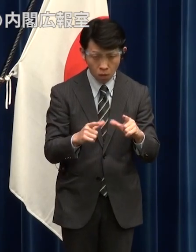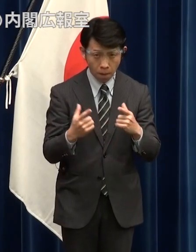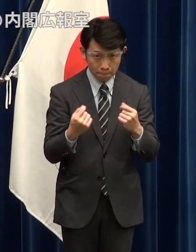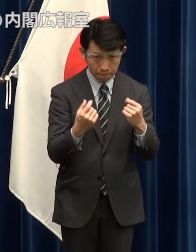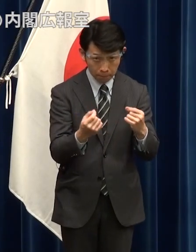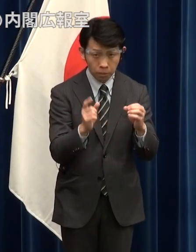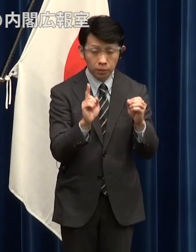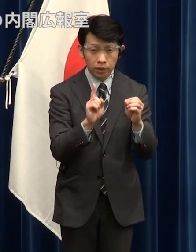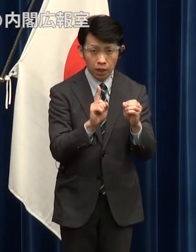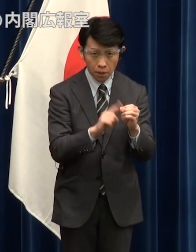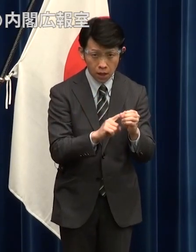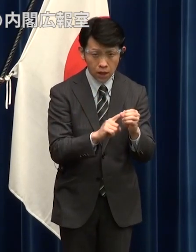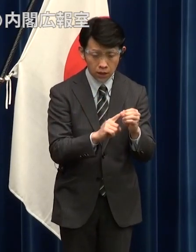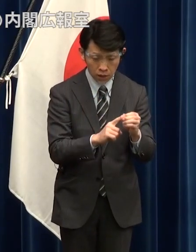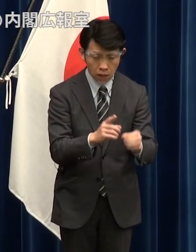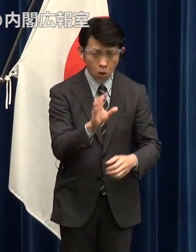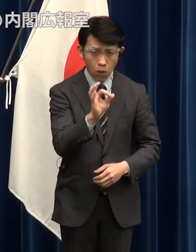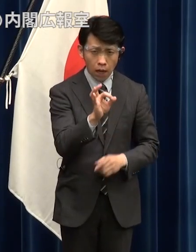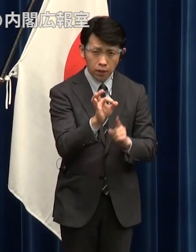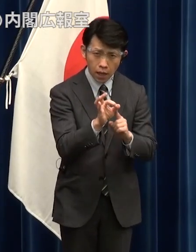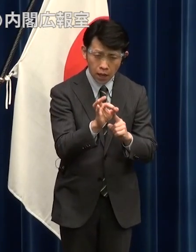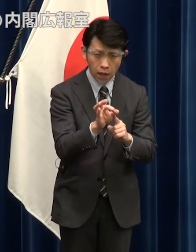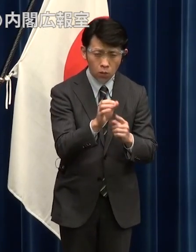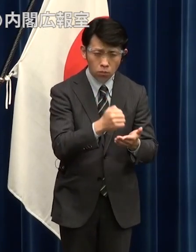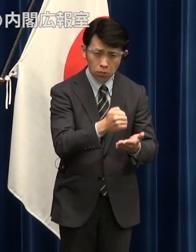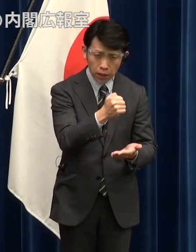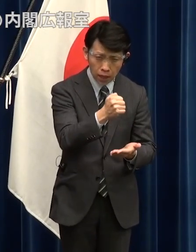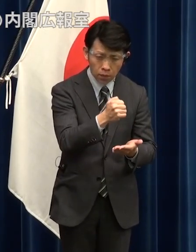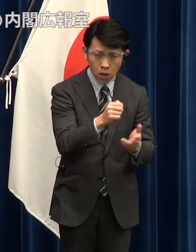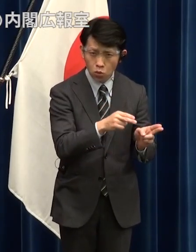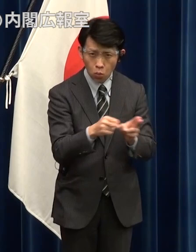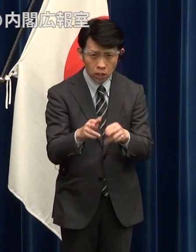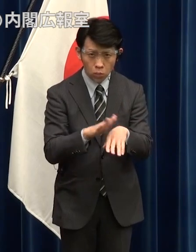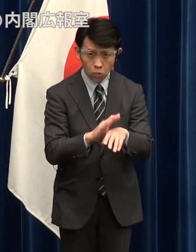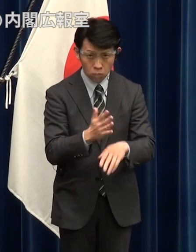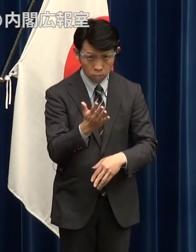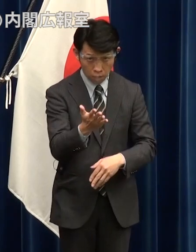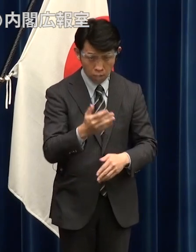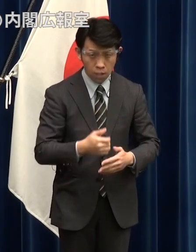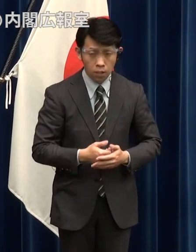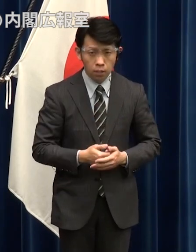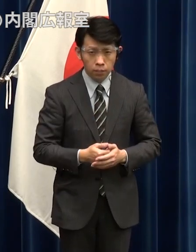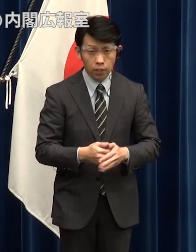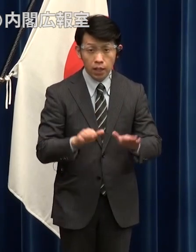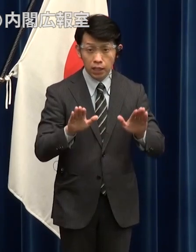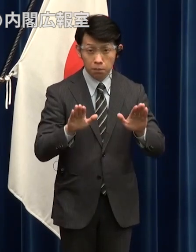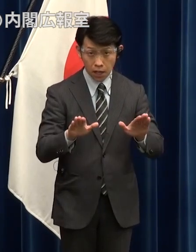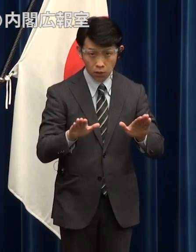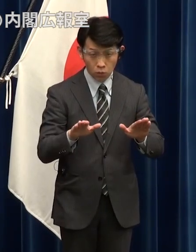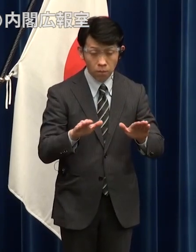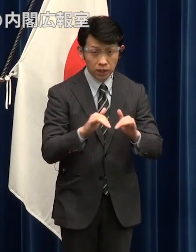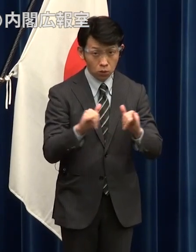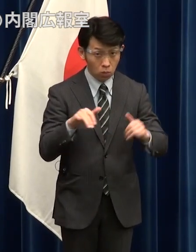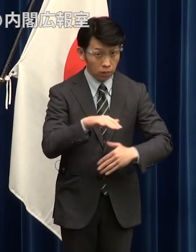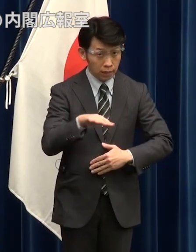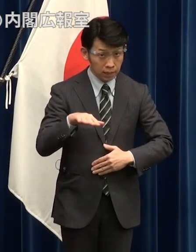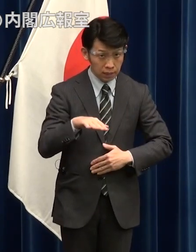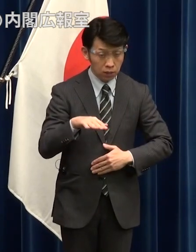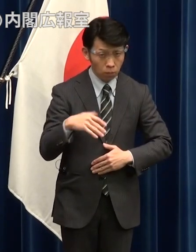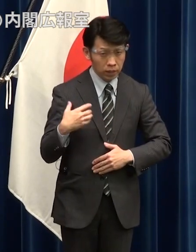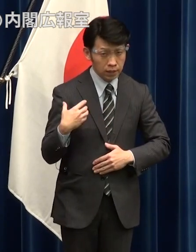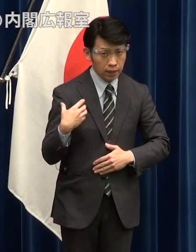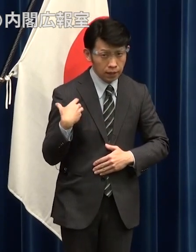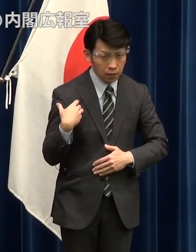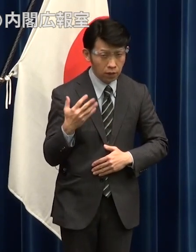賄うのか、またこの今の世代の負担をこの避けてそれを未